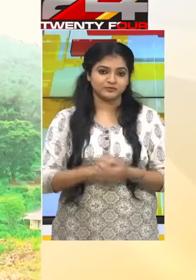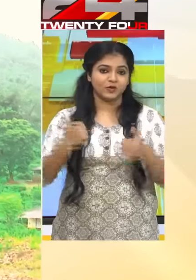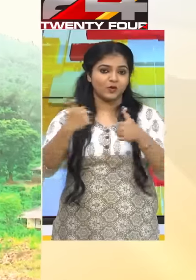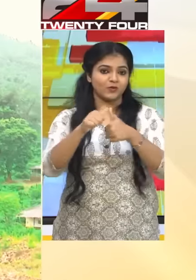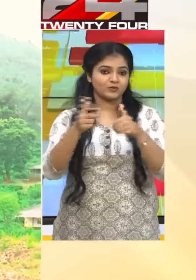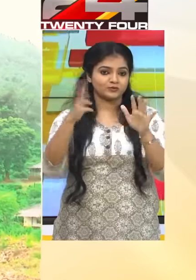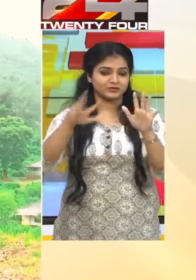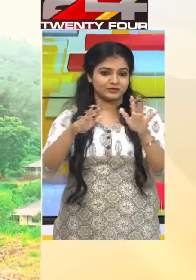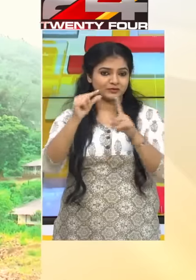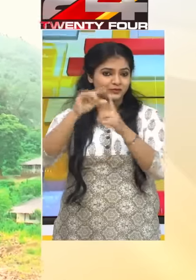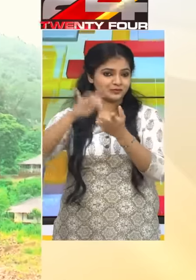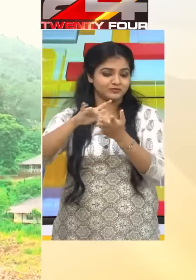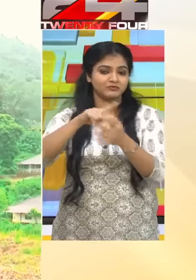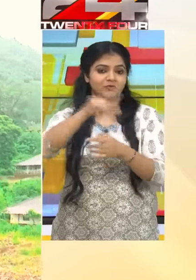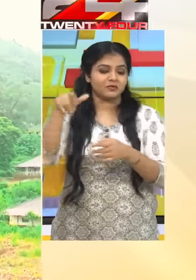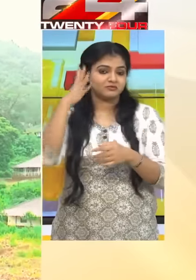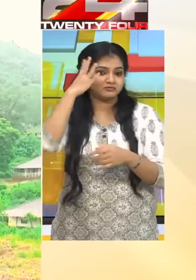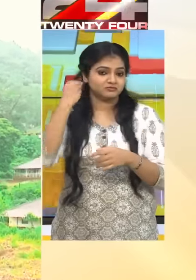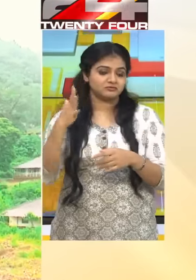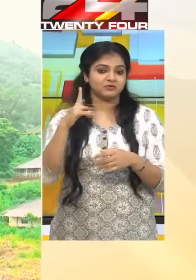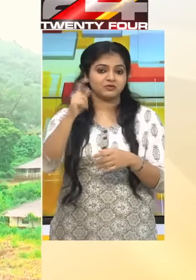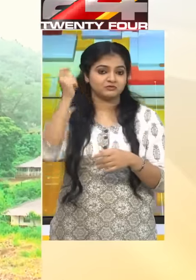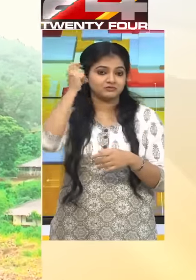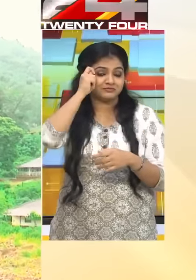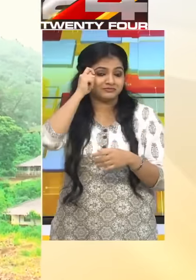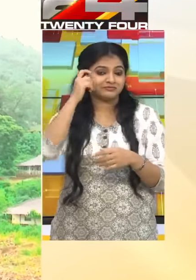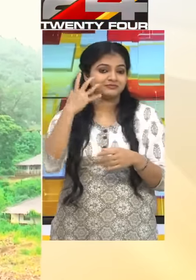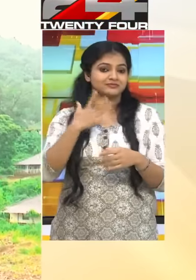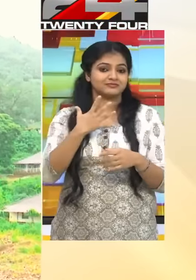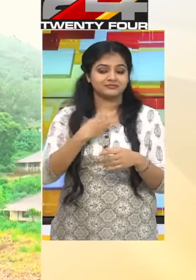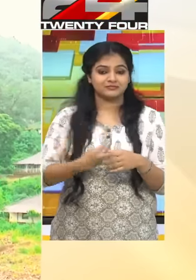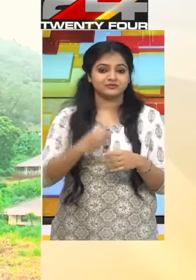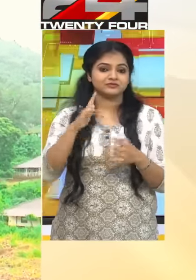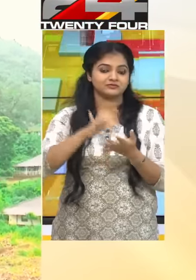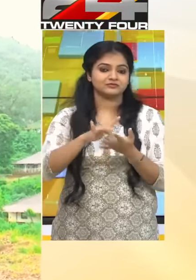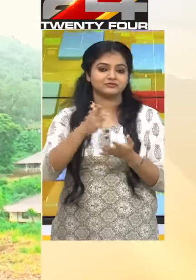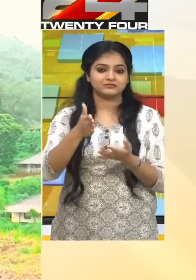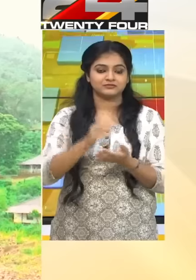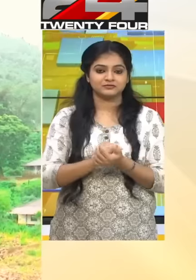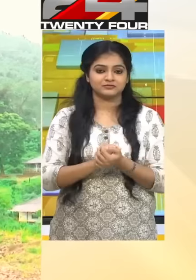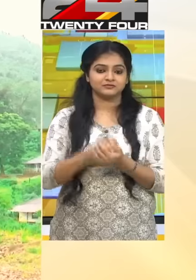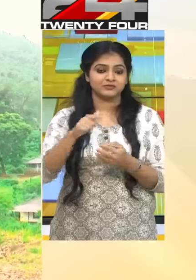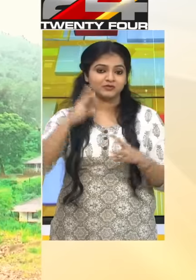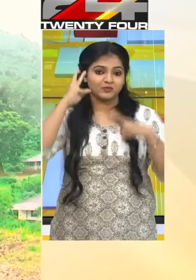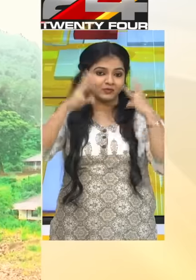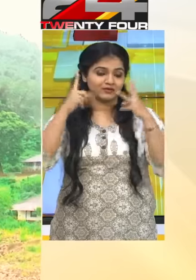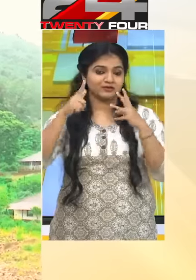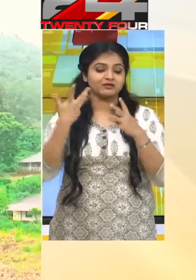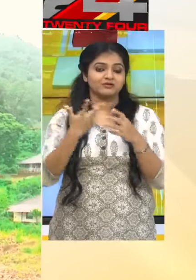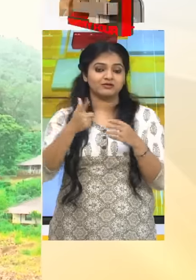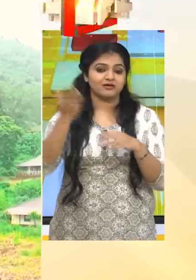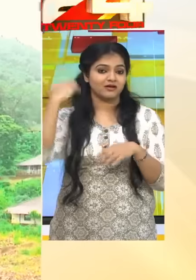ഓഗസ്റ്റ് 8 പുത്തുമലക്കാർക്ക് മറക്കാനാകാത്ത, എന്നാൽ അവർ ഓർക്കാൻ ആഗ്രഹിക്കാത്ത ദിവസം. ഇന്നും ആശങ്കയോടെ അല്ലാതെ ആ വൈകുന്നേരത്തെ